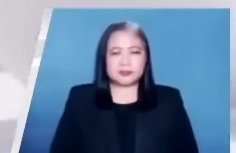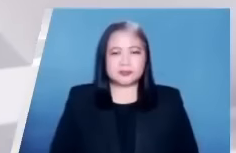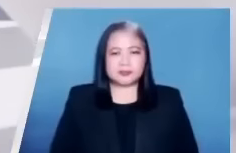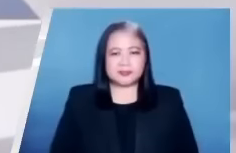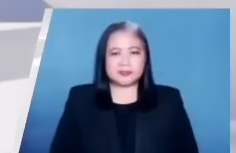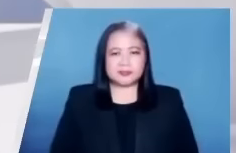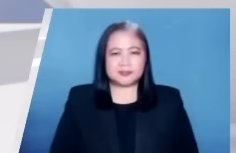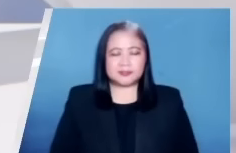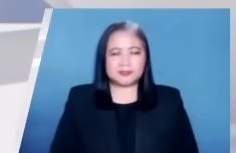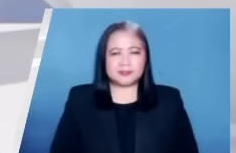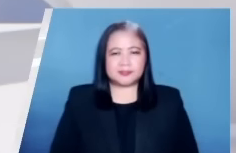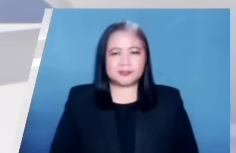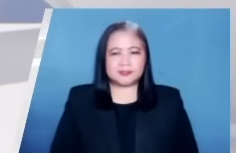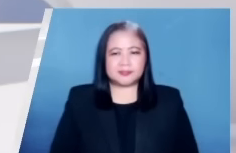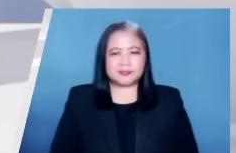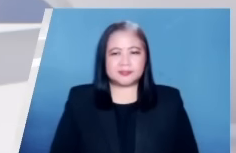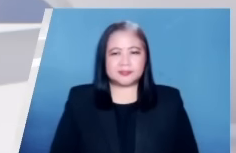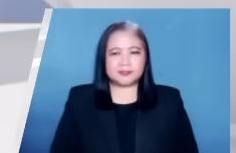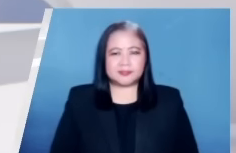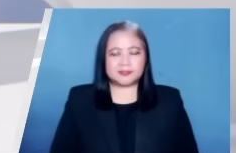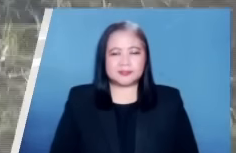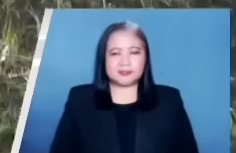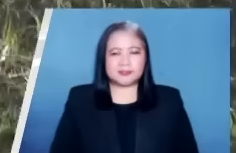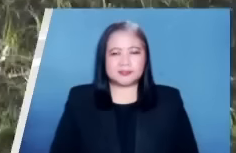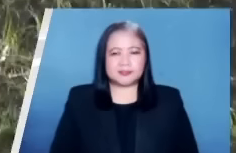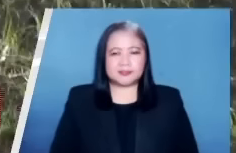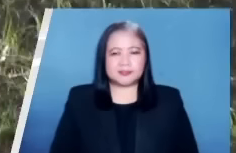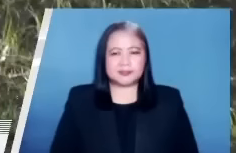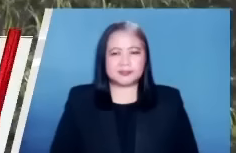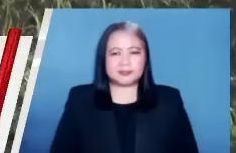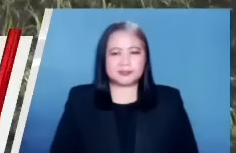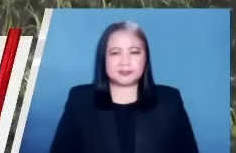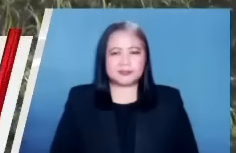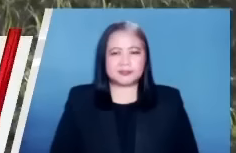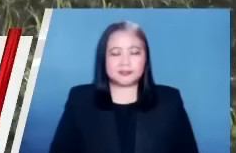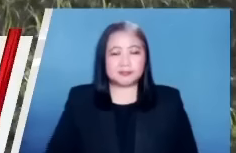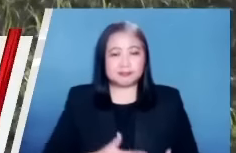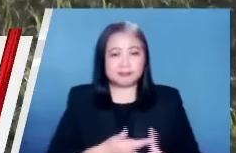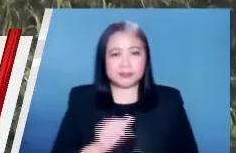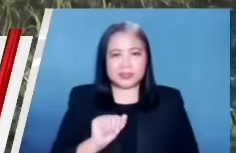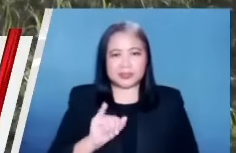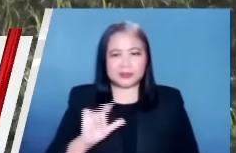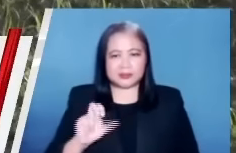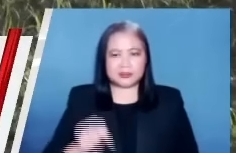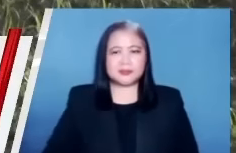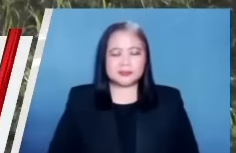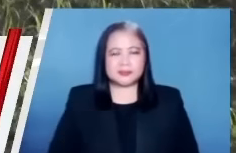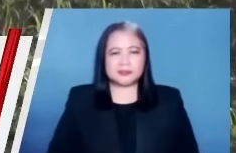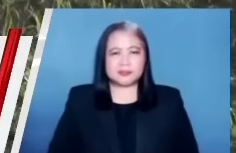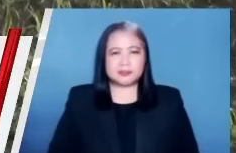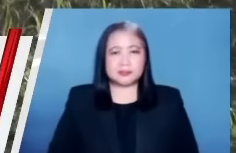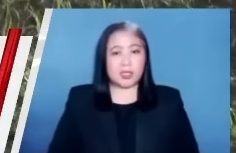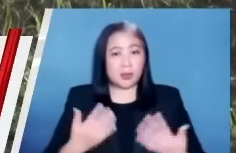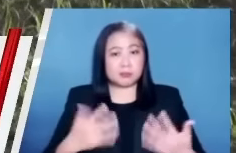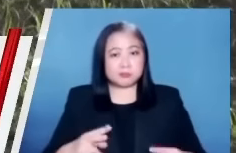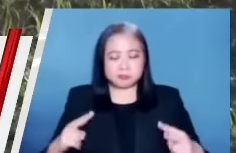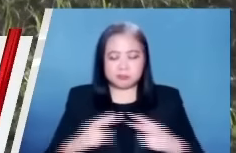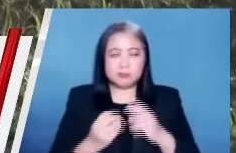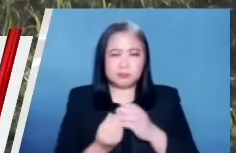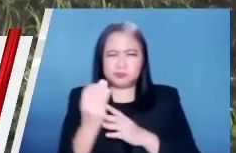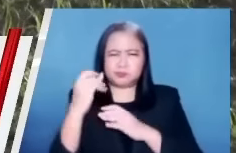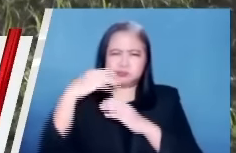Occidental gal TV aen Igan matapos pumutok ang bulkan kalon kahapon bahagya pa rin